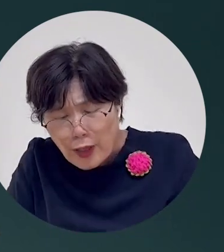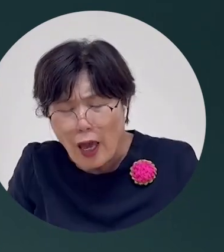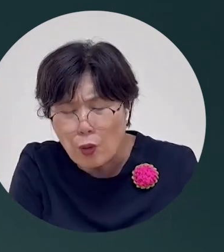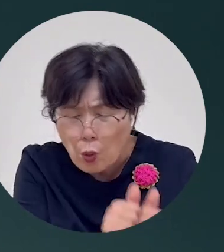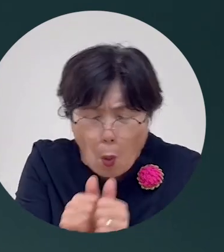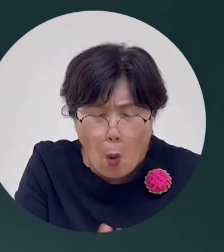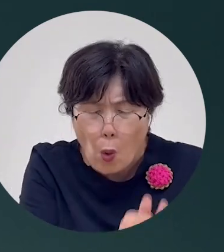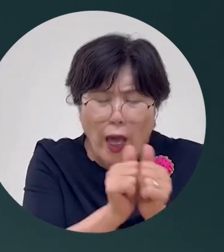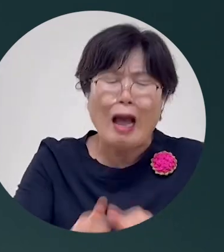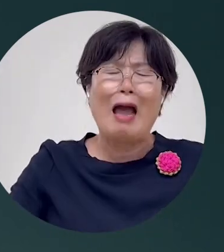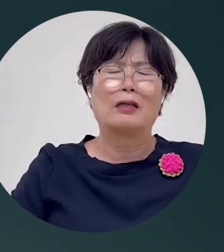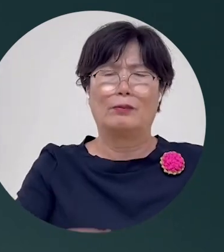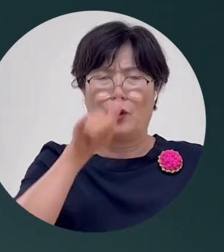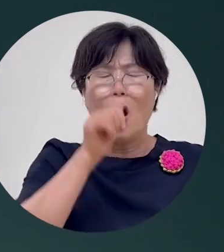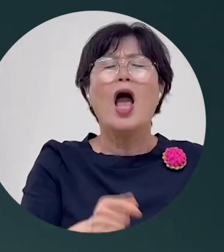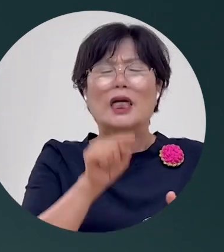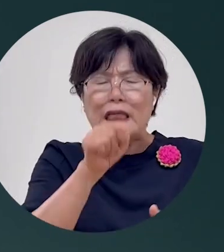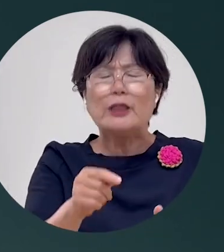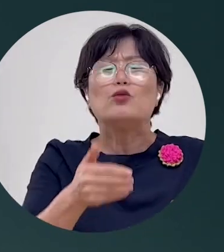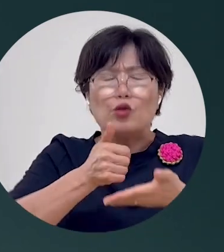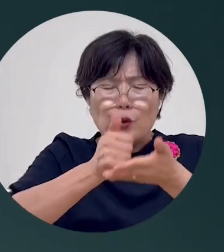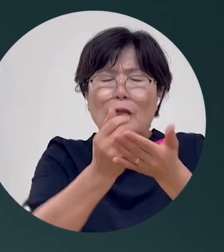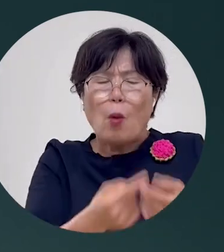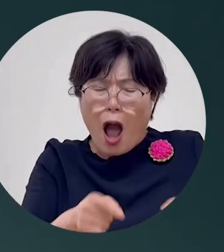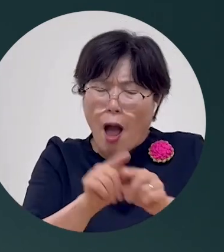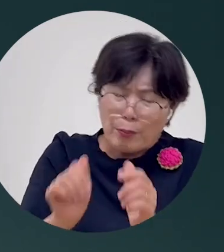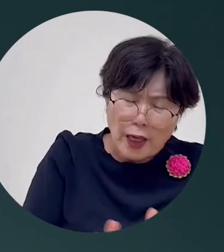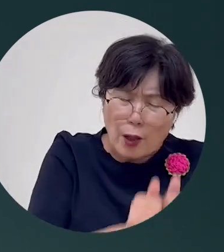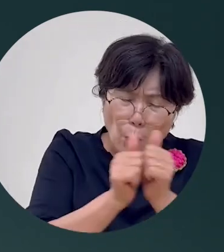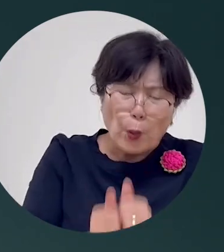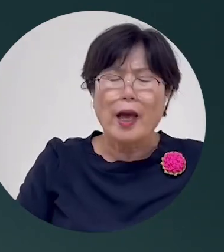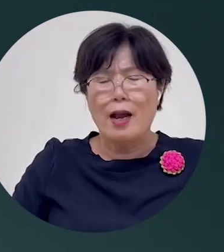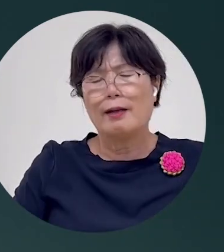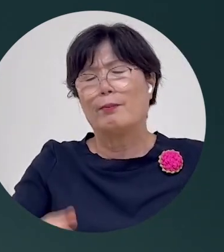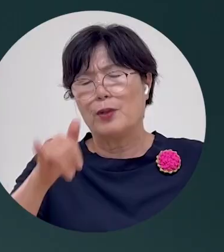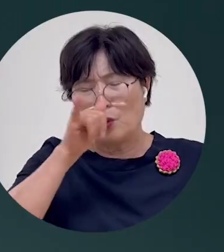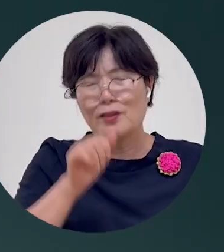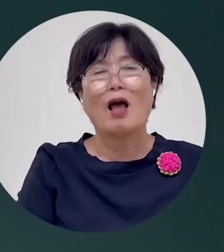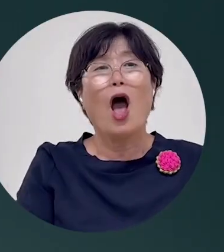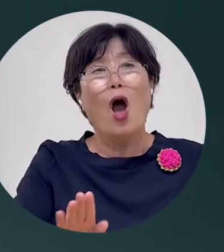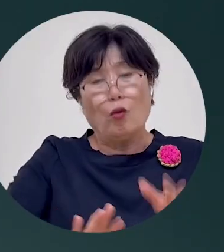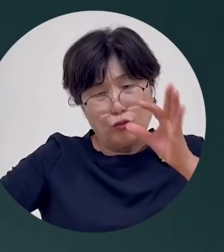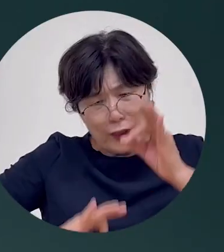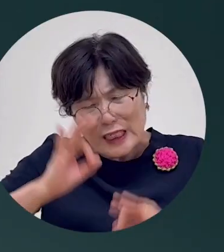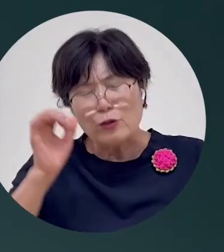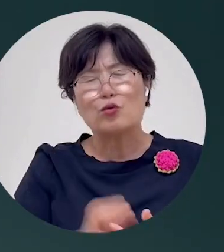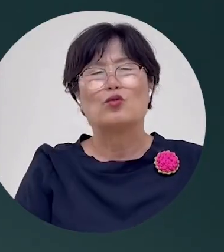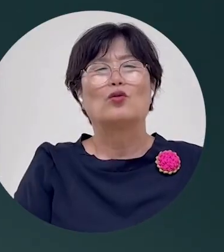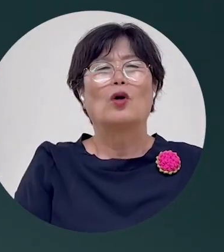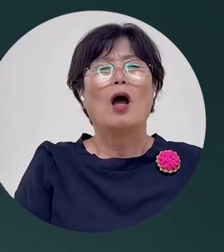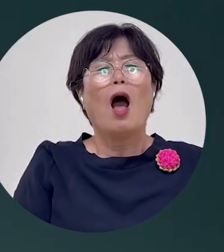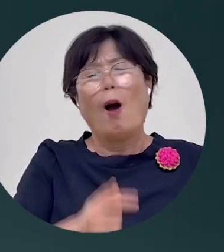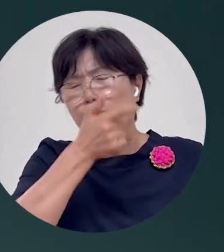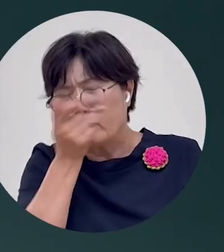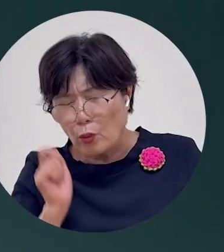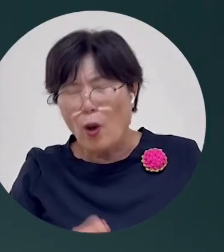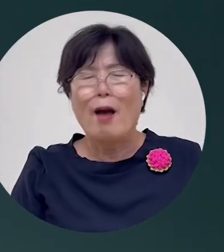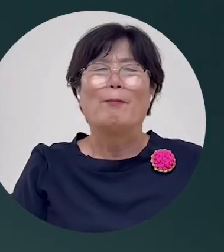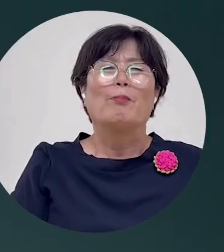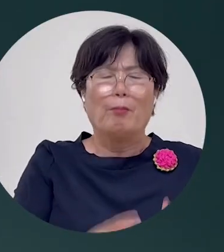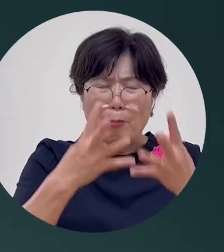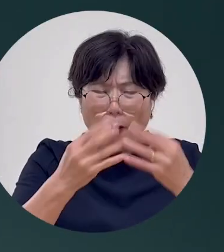그 주님과 함께 하셔야지. 우리 미숙하고 우리 연약하고 실수투성이고 부족함